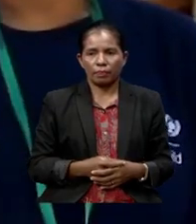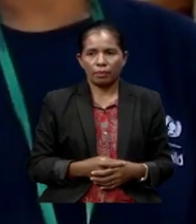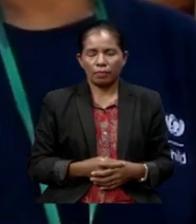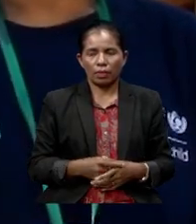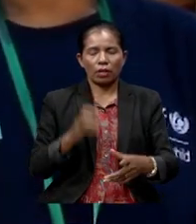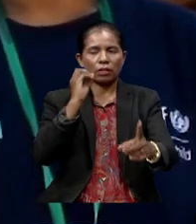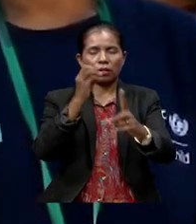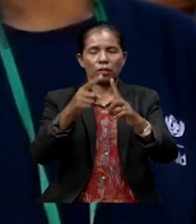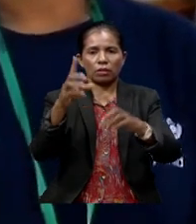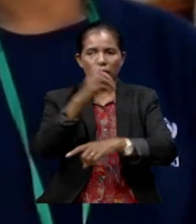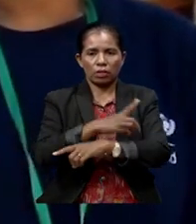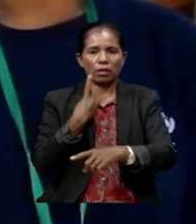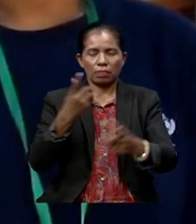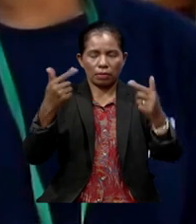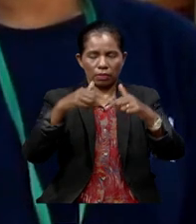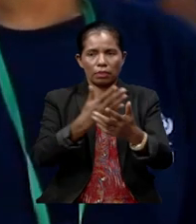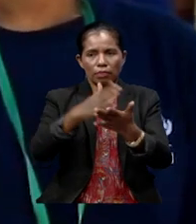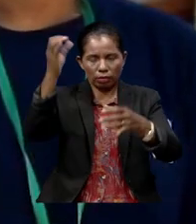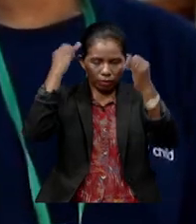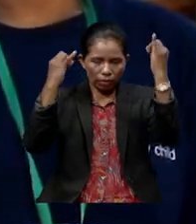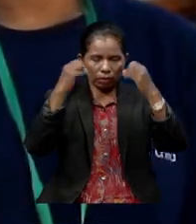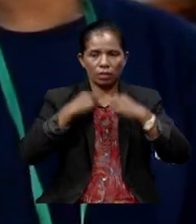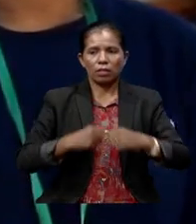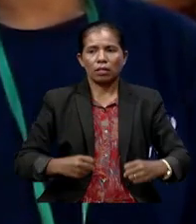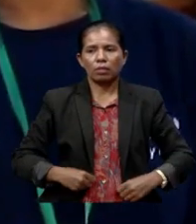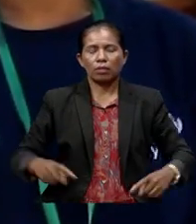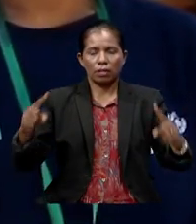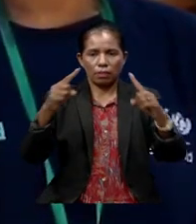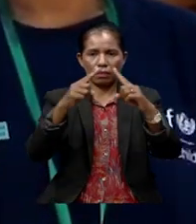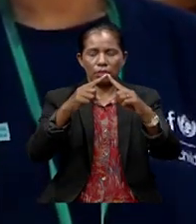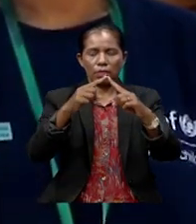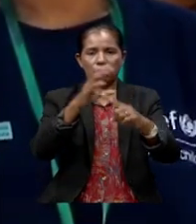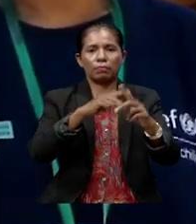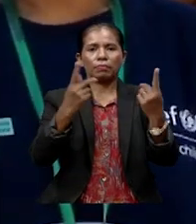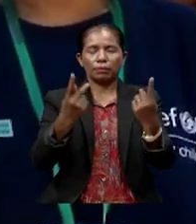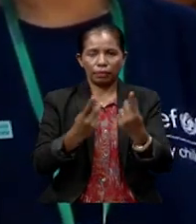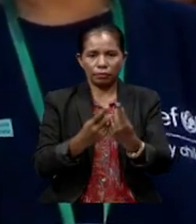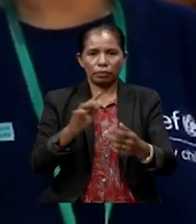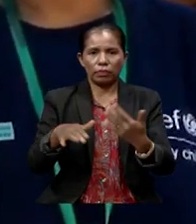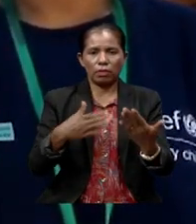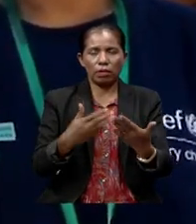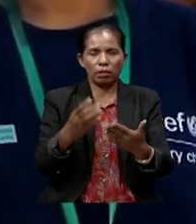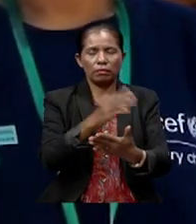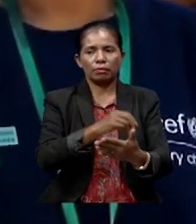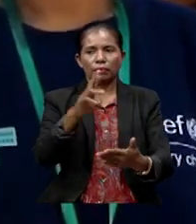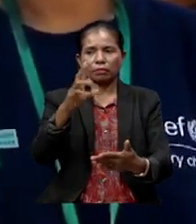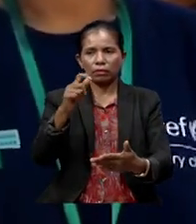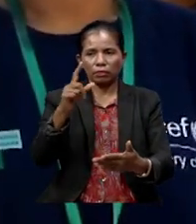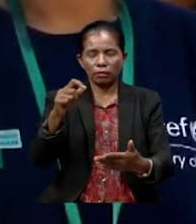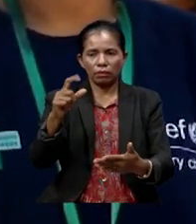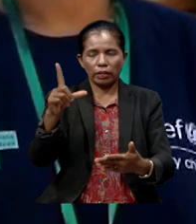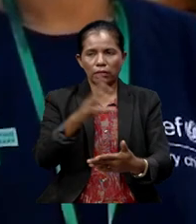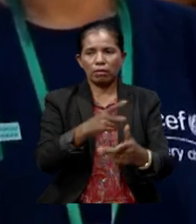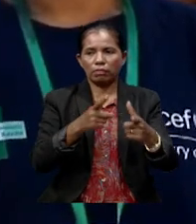Objetivo in lorong ami mai hane atau pahai informasaun saudi ba iha komponente terestre ba iha FDTL nomos ba